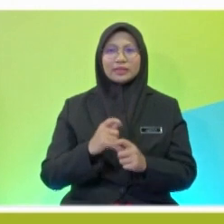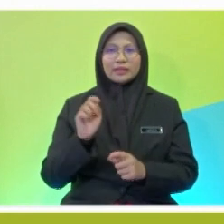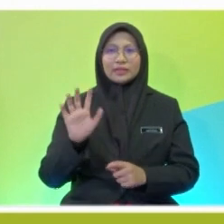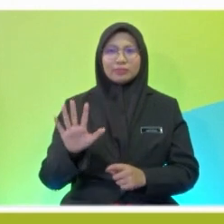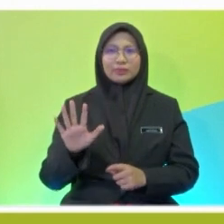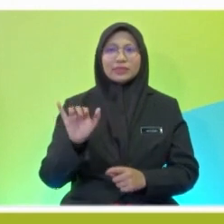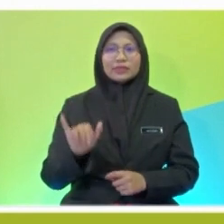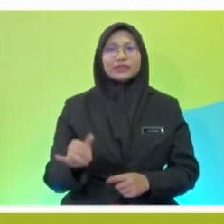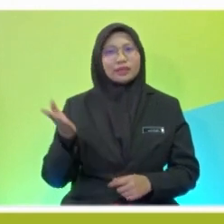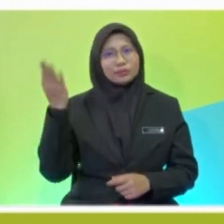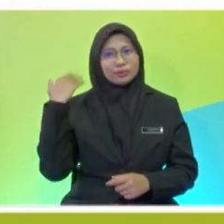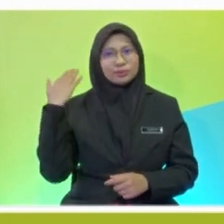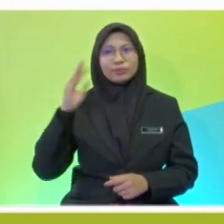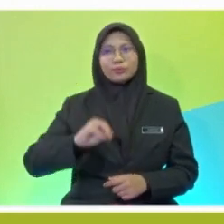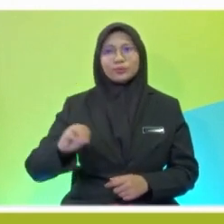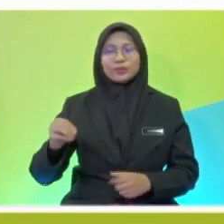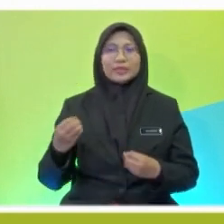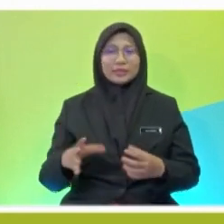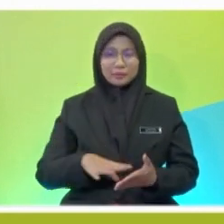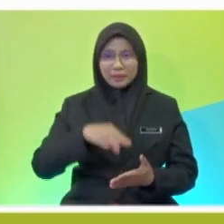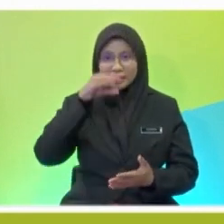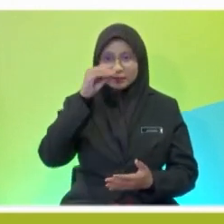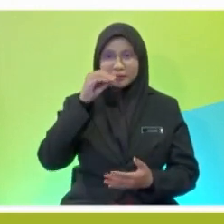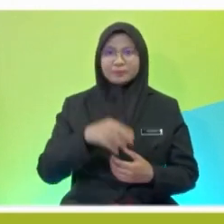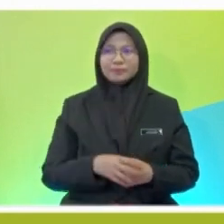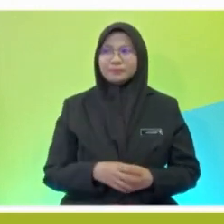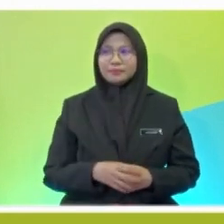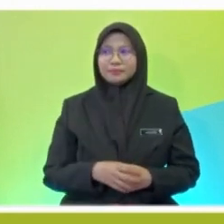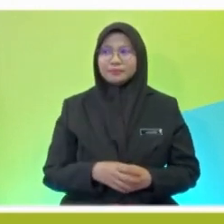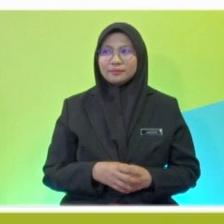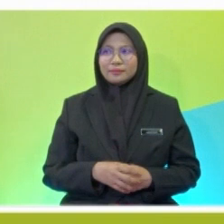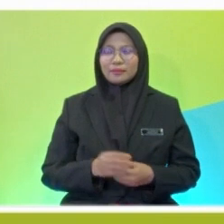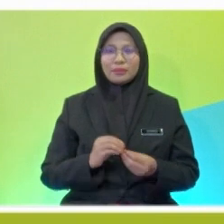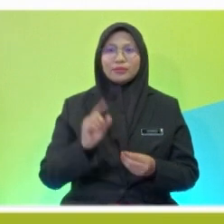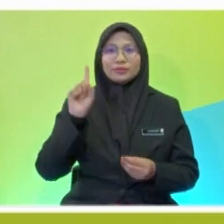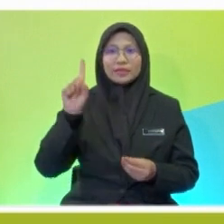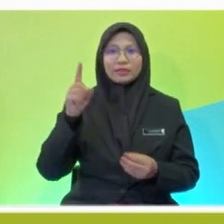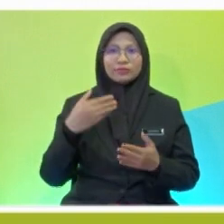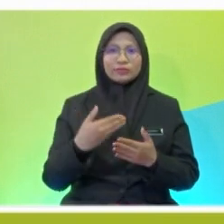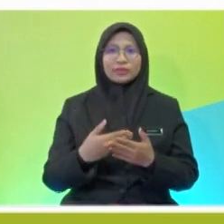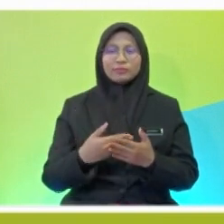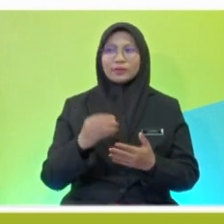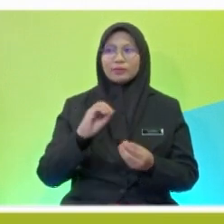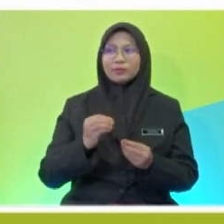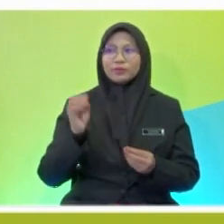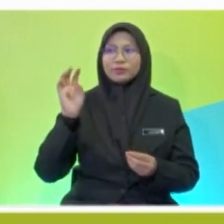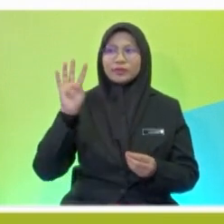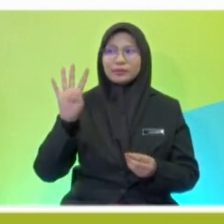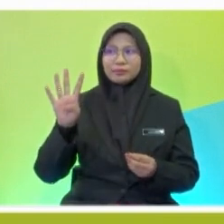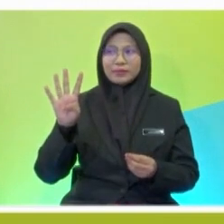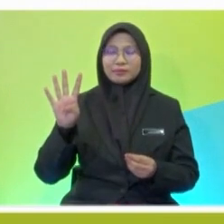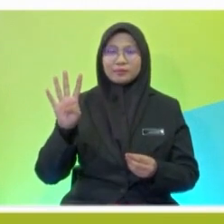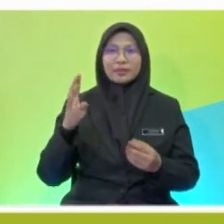penuaan persekitaran Mesir dan selamat warga emas serta keperluan asas fisik keluarga emas seterusnya untuk